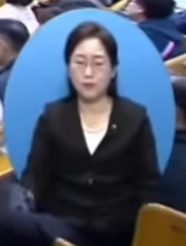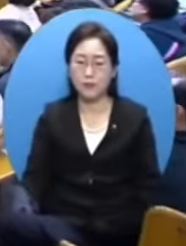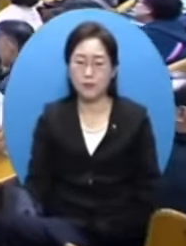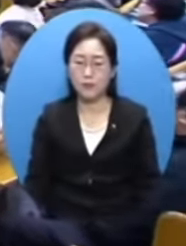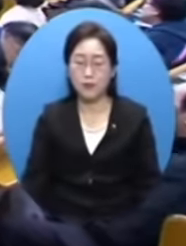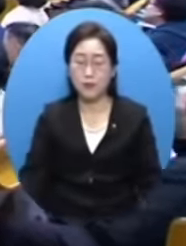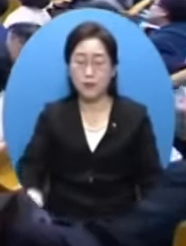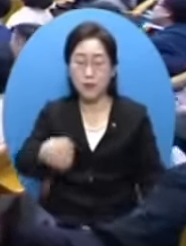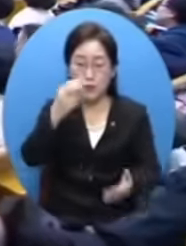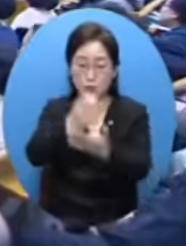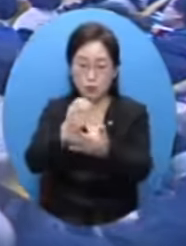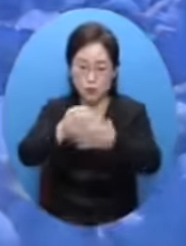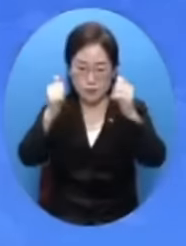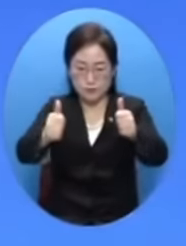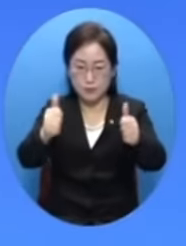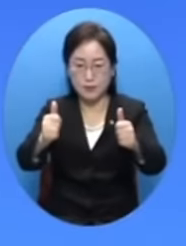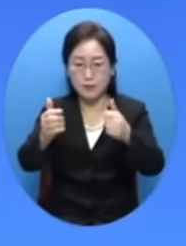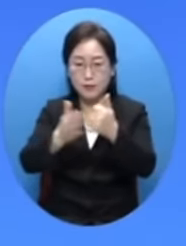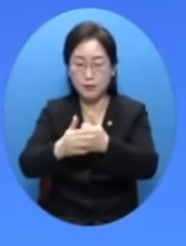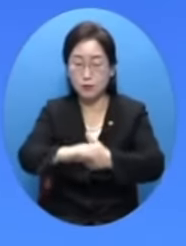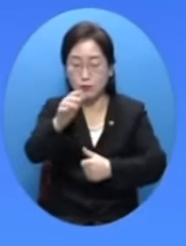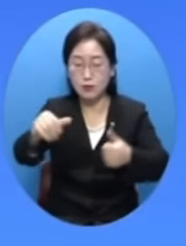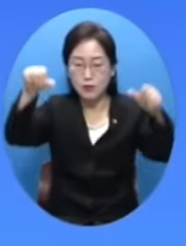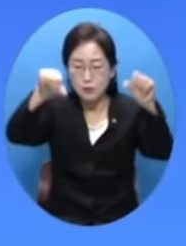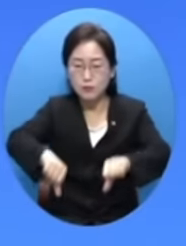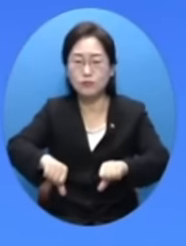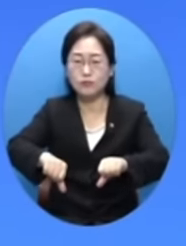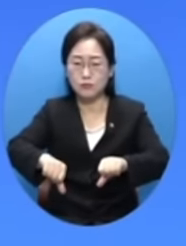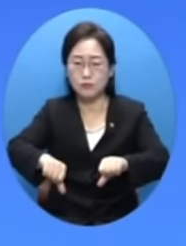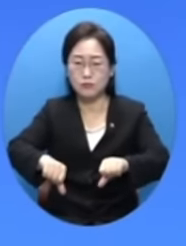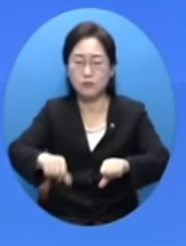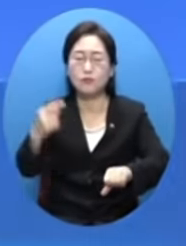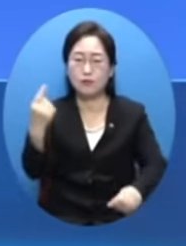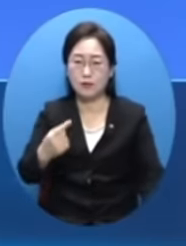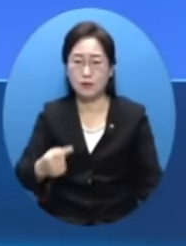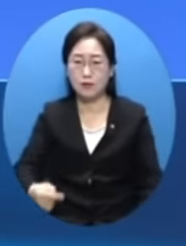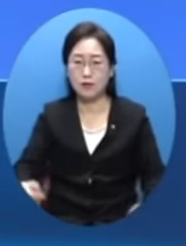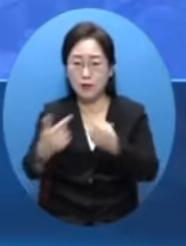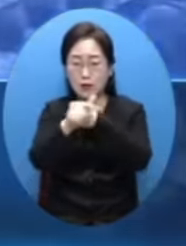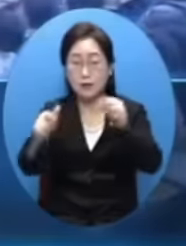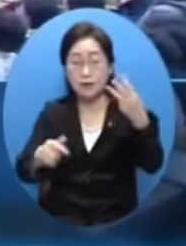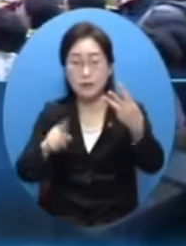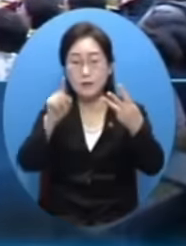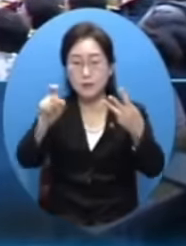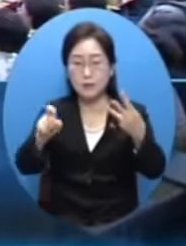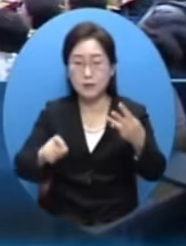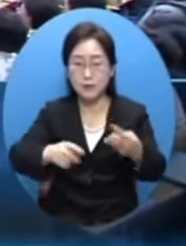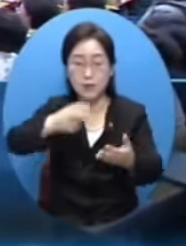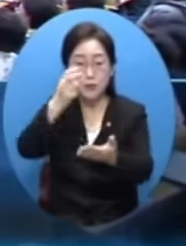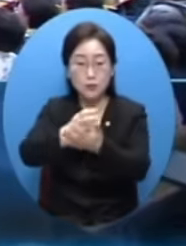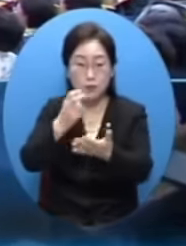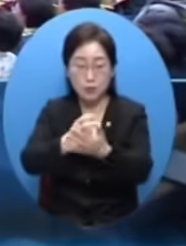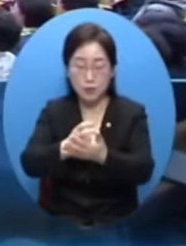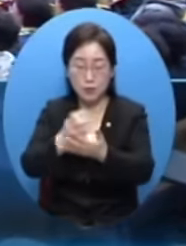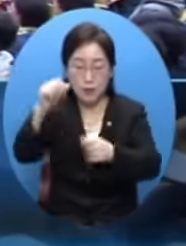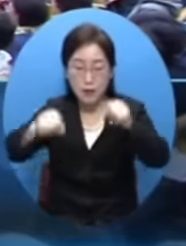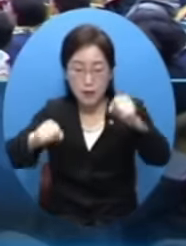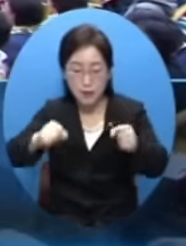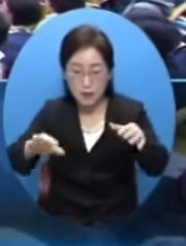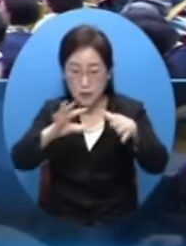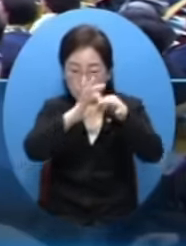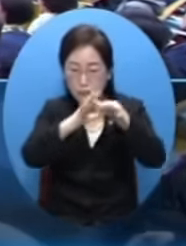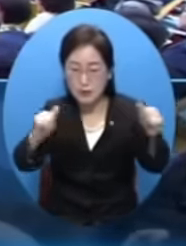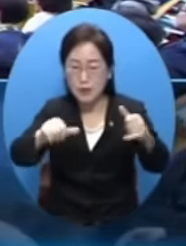율법의 심판이 임하여서 우리가 저주 가운데 거하게 된 것입니다. 갈라디아서 3장 10절은 설명합니다. 무릇 율법 행위에 속한 자들은 저주 아래에